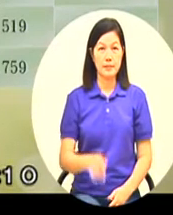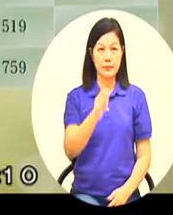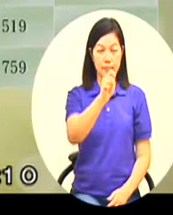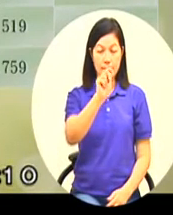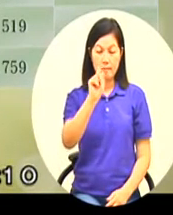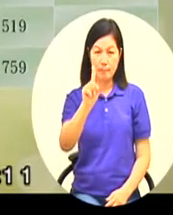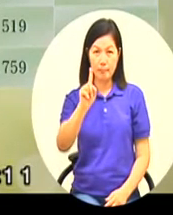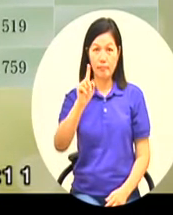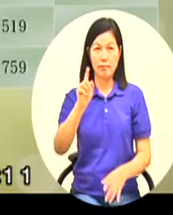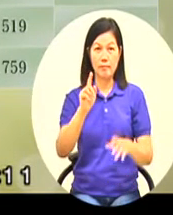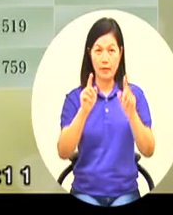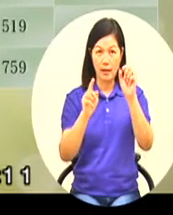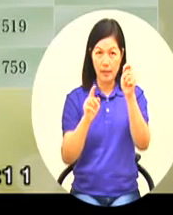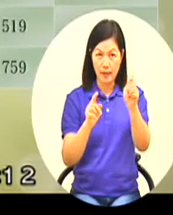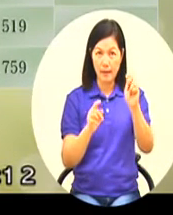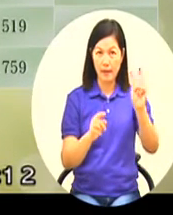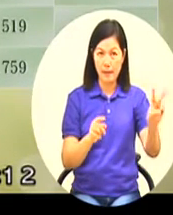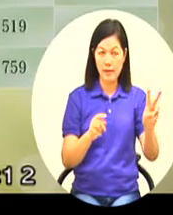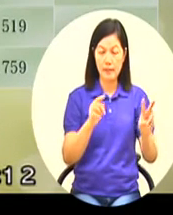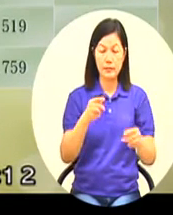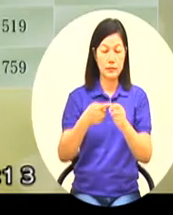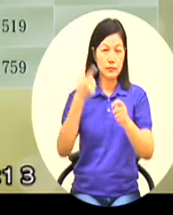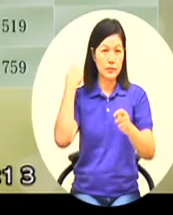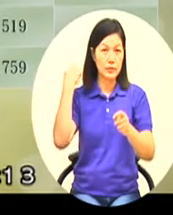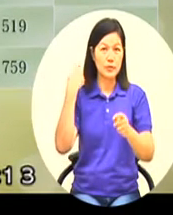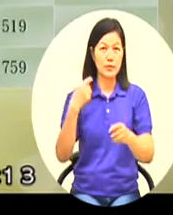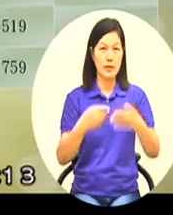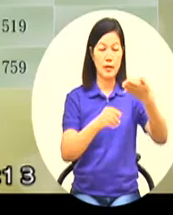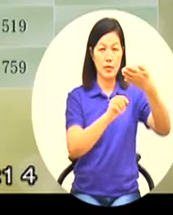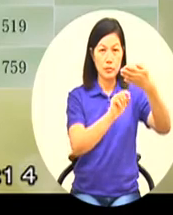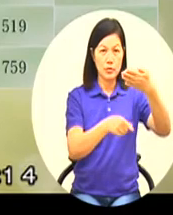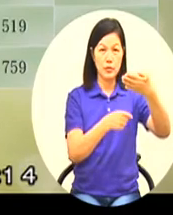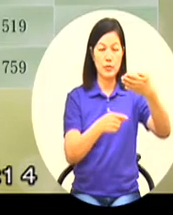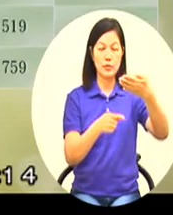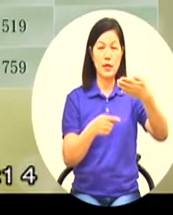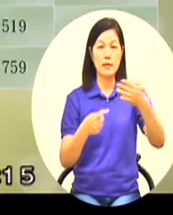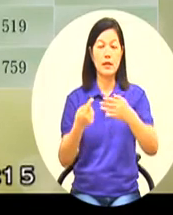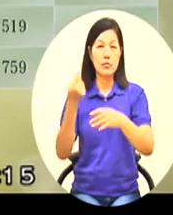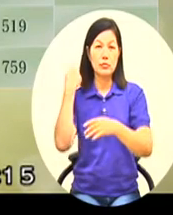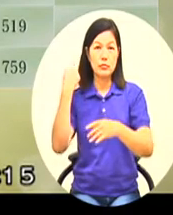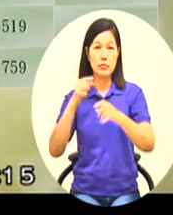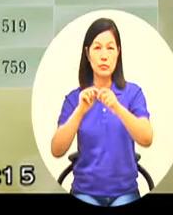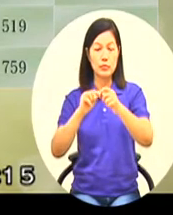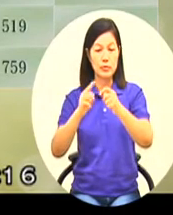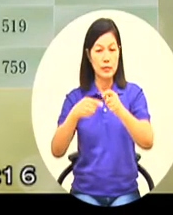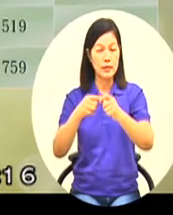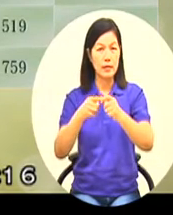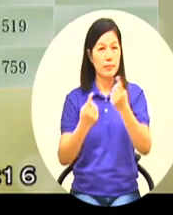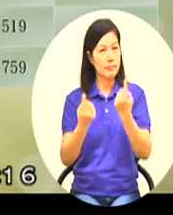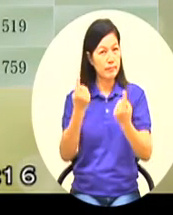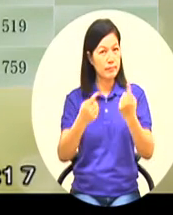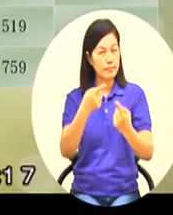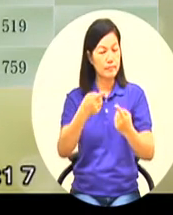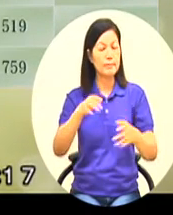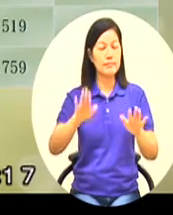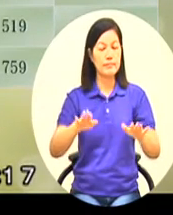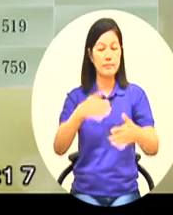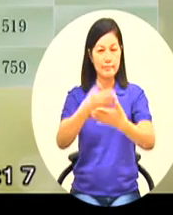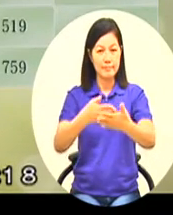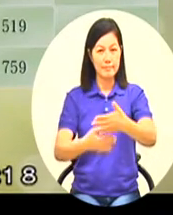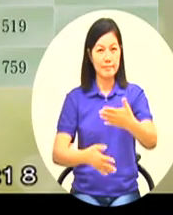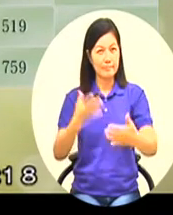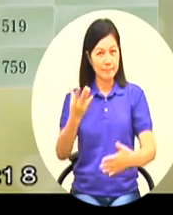A1 跟 A2 从今年的1到9月份跟去年同期比较，也都是呈现下降的一个情